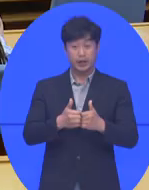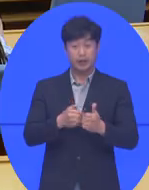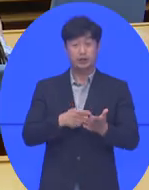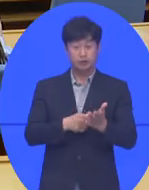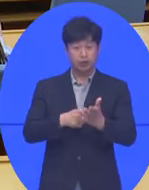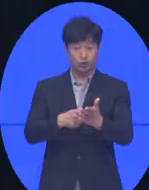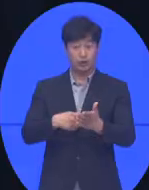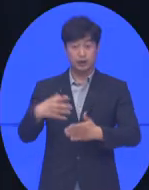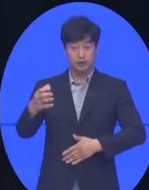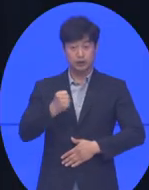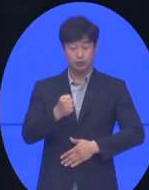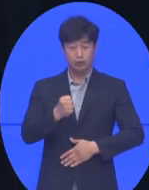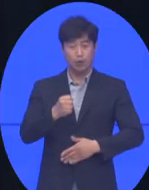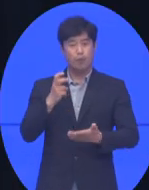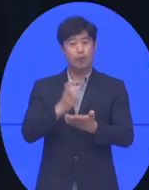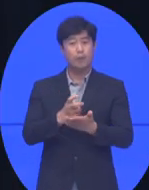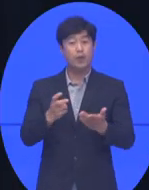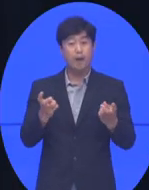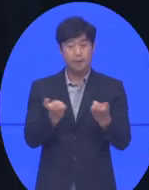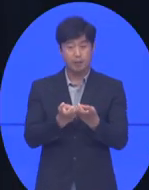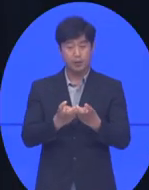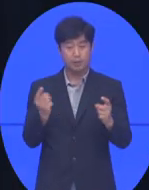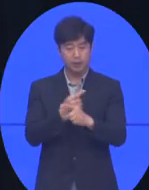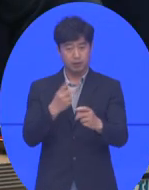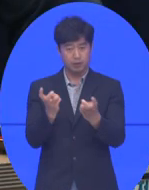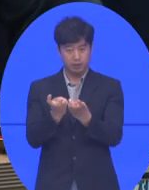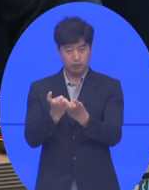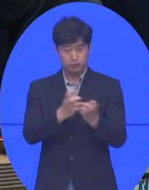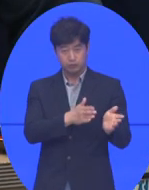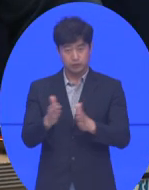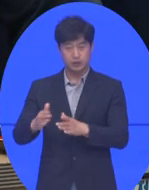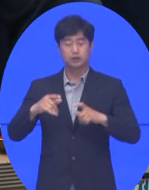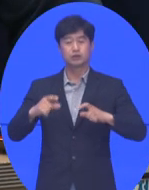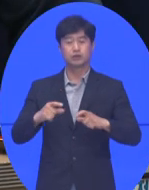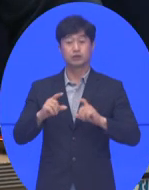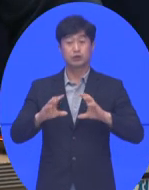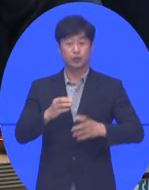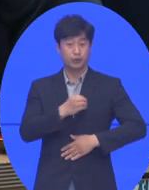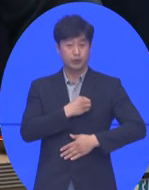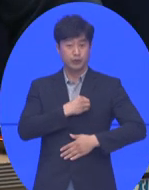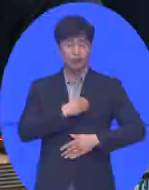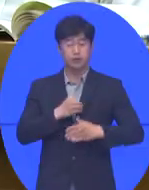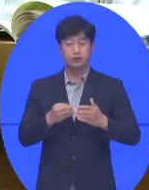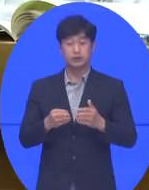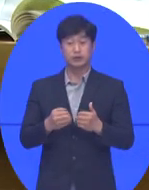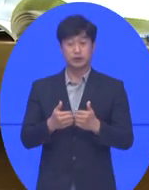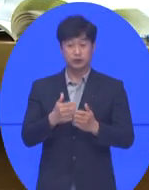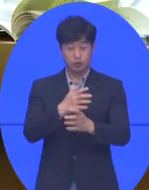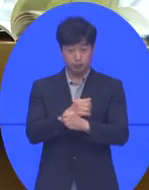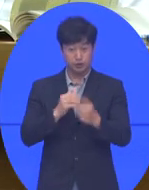나온 의견들을 바탕으로 법적 대안과 개선안을 마련하고 지역 국회의원과 사전 협의를 거쳐